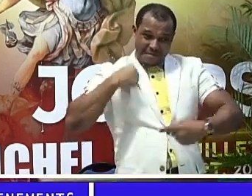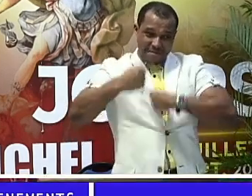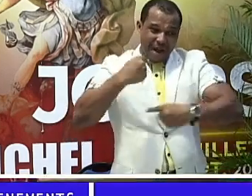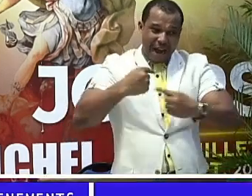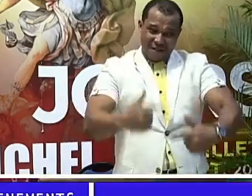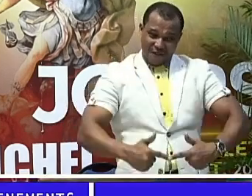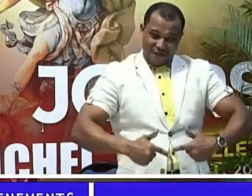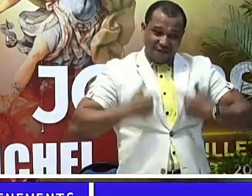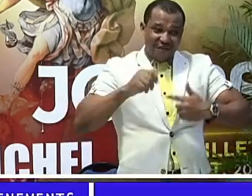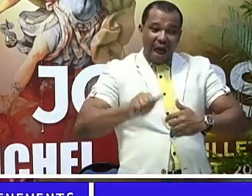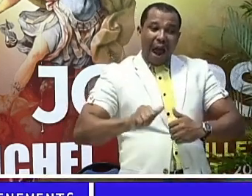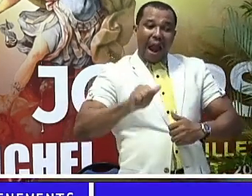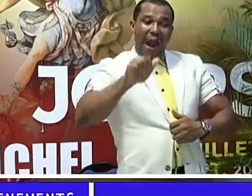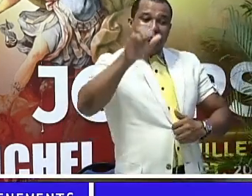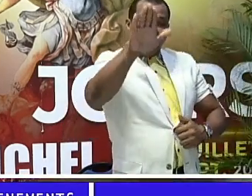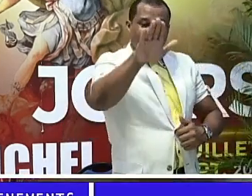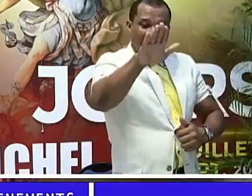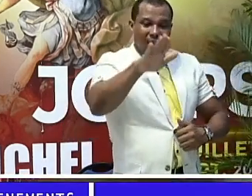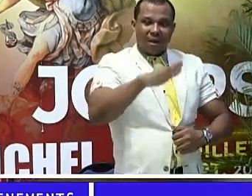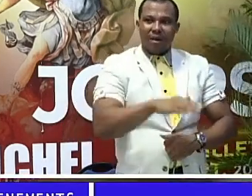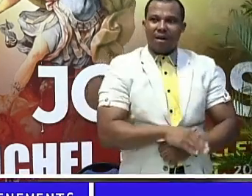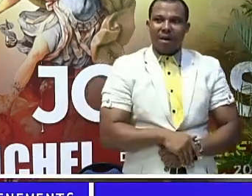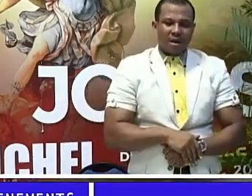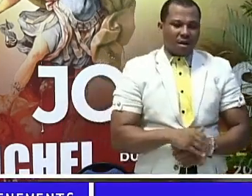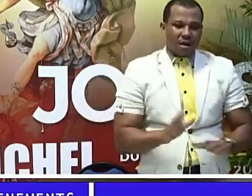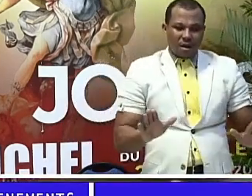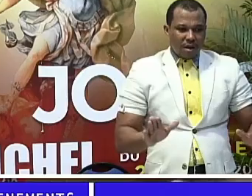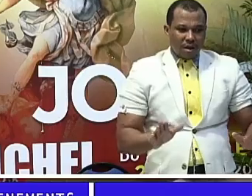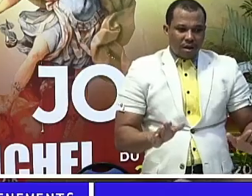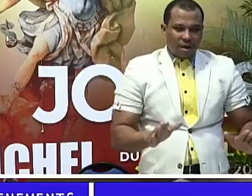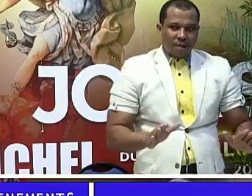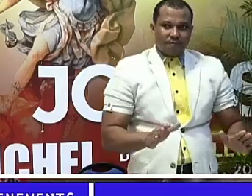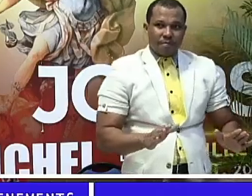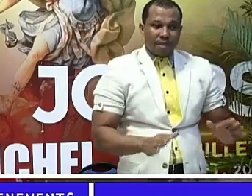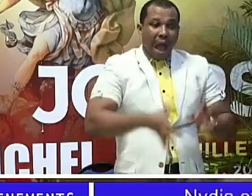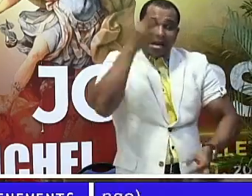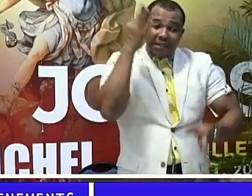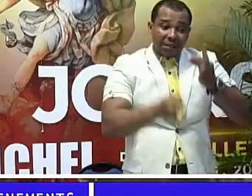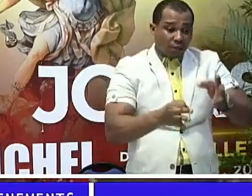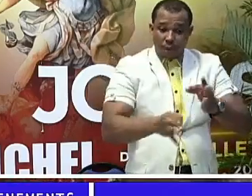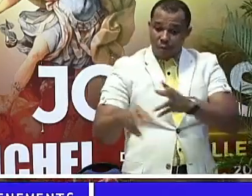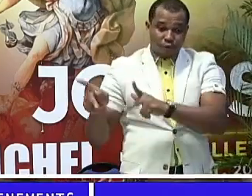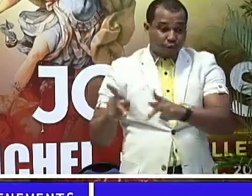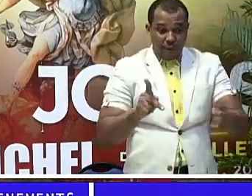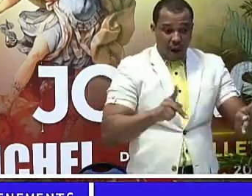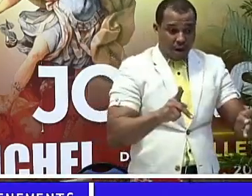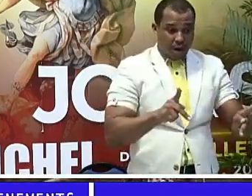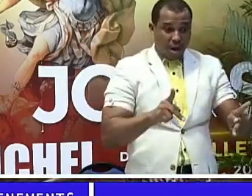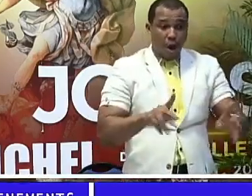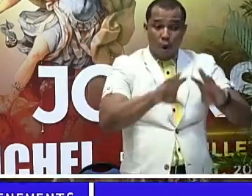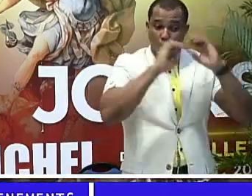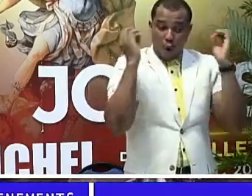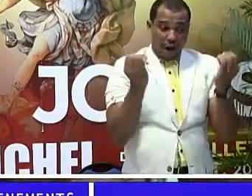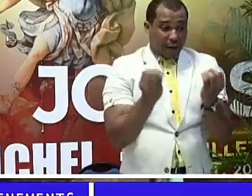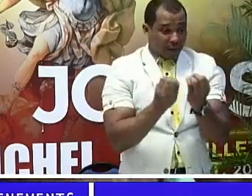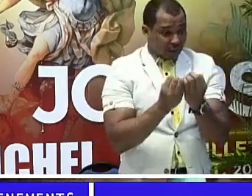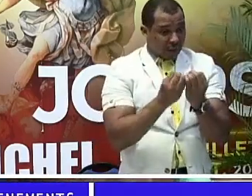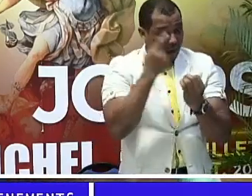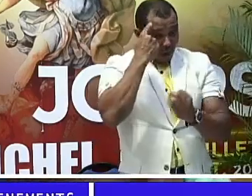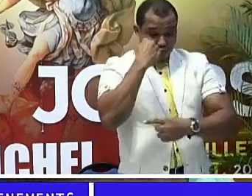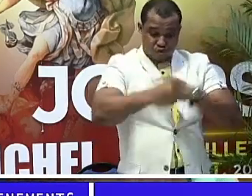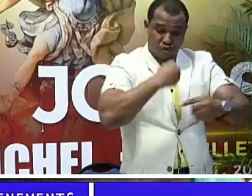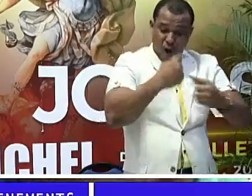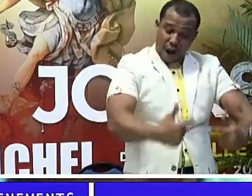Haïti non? C'est Saint-Domingue brété qu'on y a. Pas de problème non? Sou prépare pour être Saint-Domingue, al rete Saint-Domingue. Sou gen ti économie pour